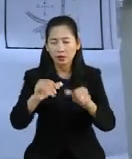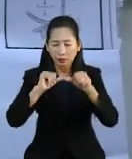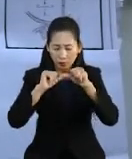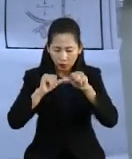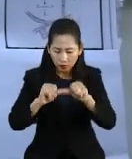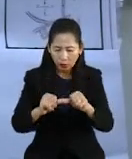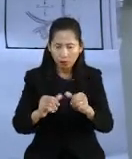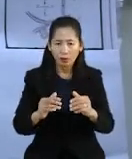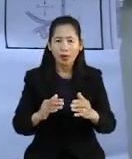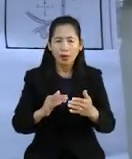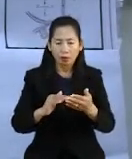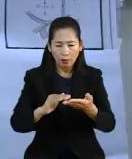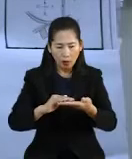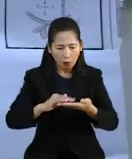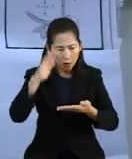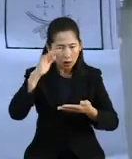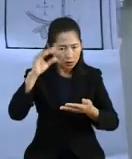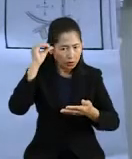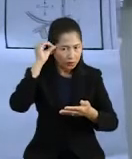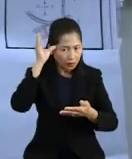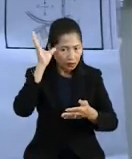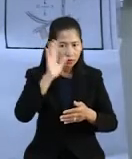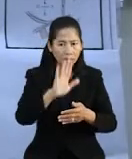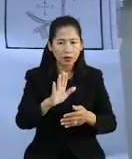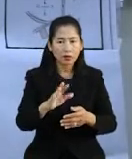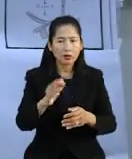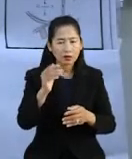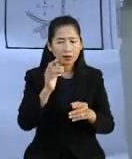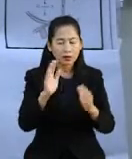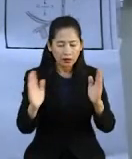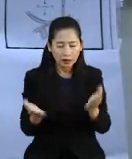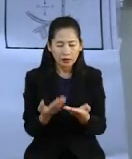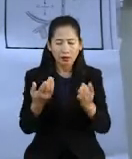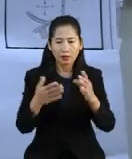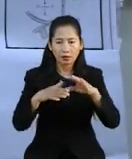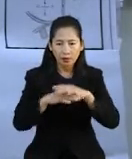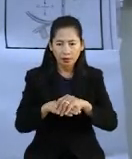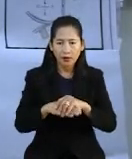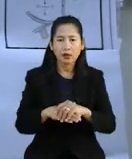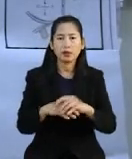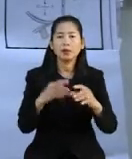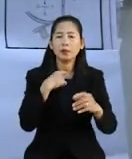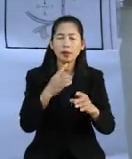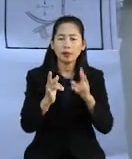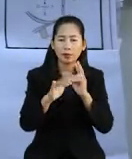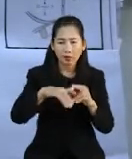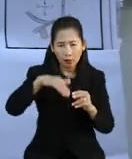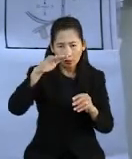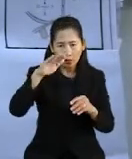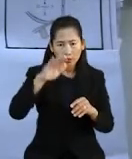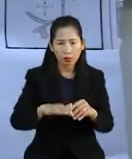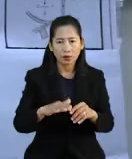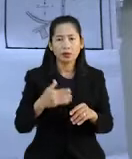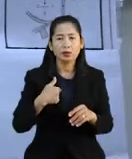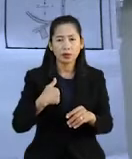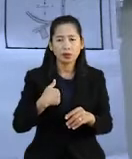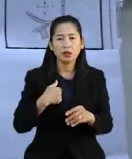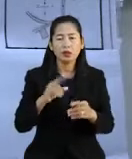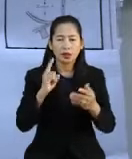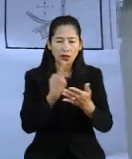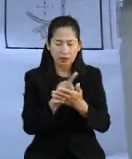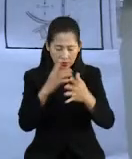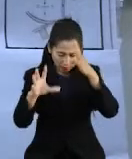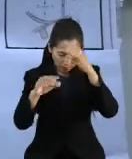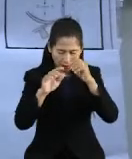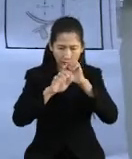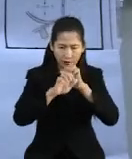ở bằng can chậm này đăng rồi bảo con nó con nhé hai complete ná này nom mệt phe rồi có bập bong bong rồi có phong dương nhé ao cho luôn